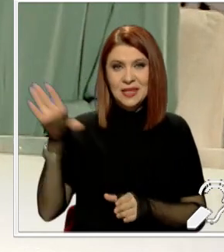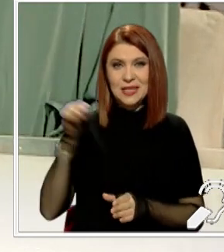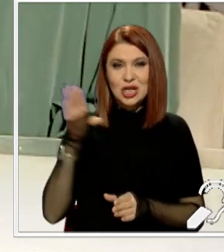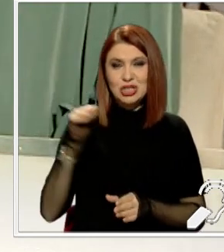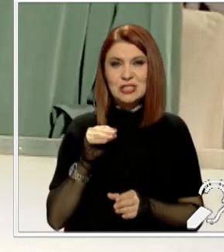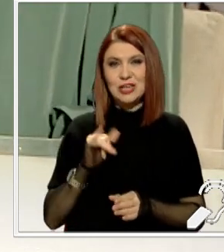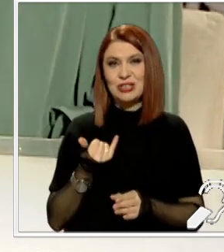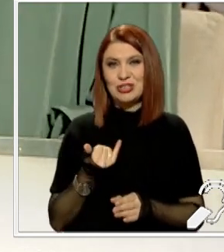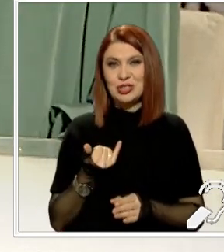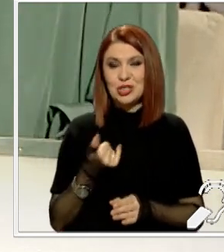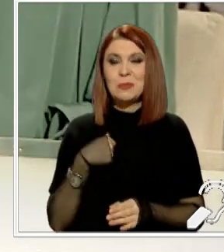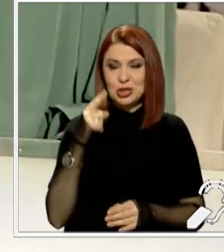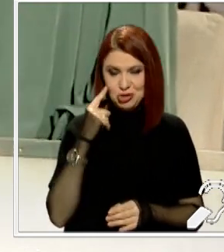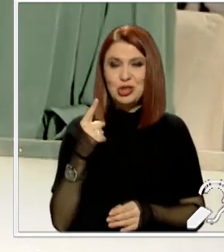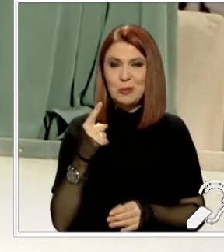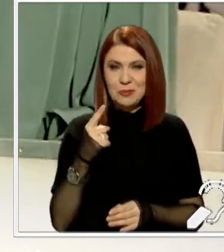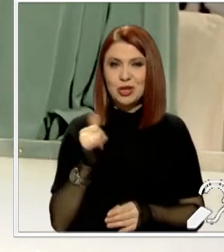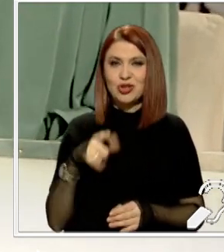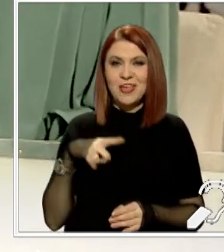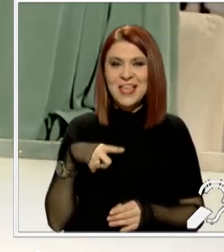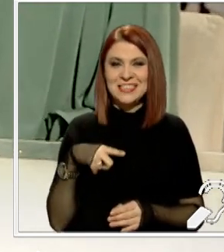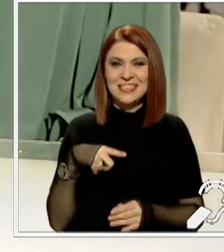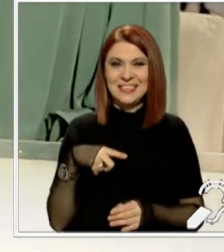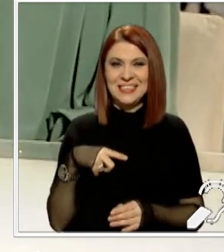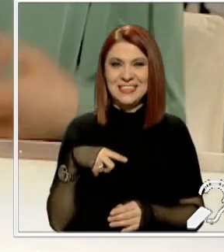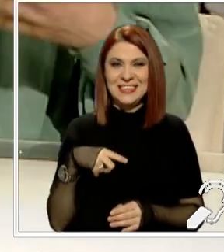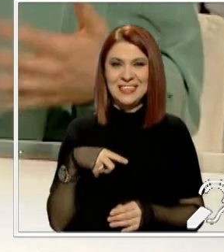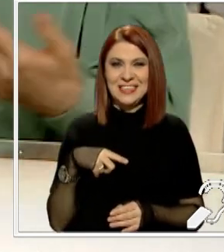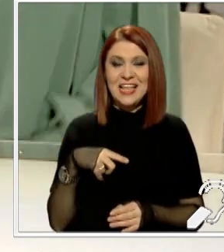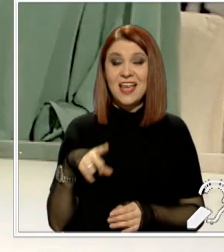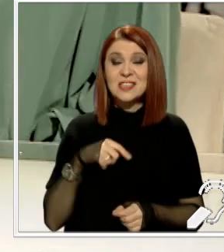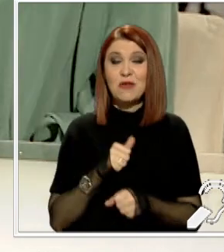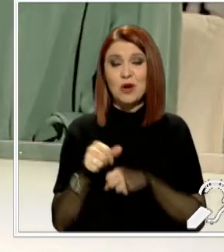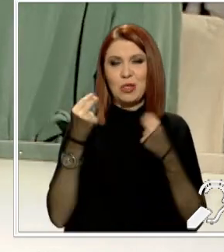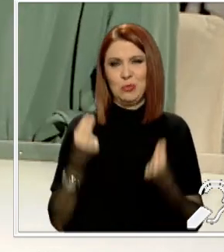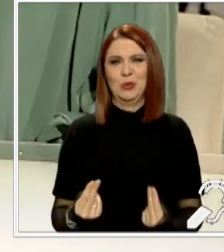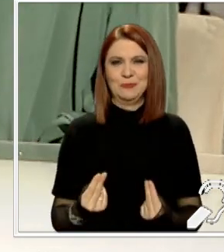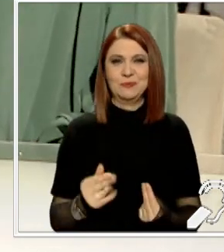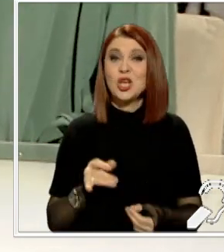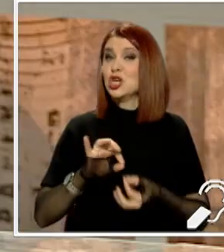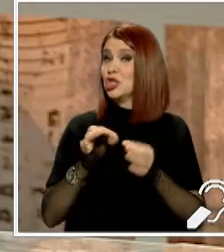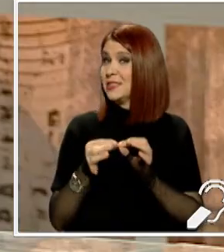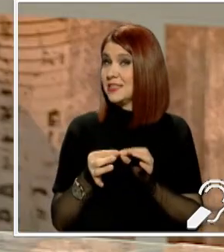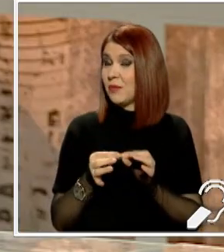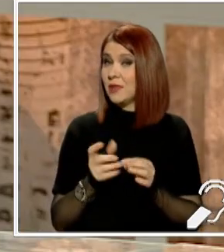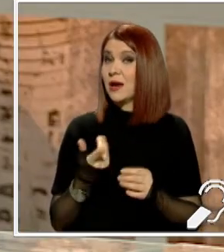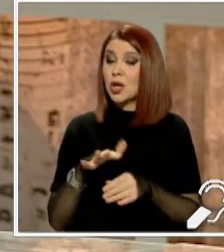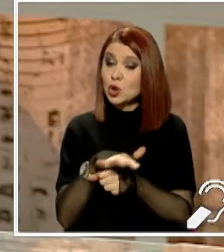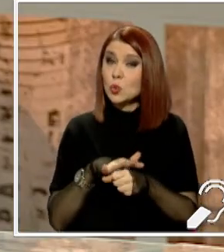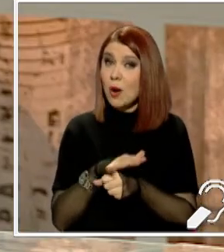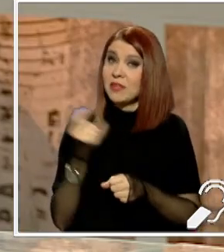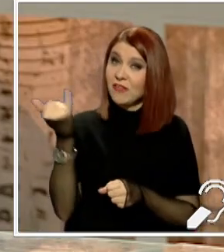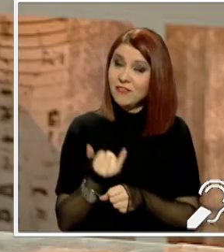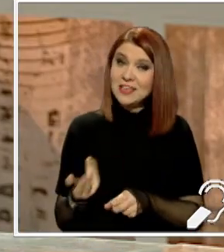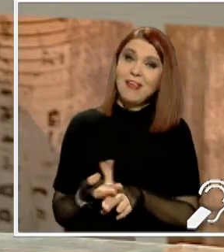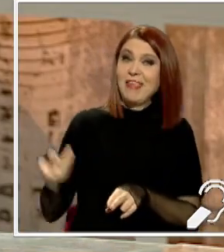înregistrările și știm, de fapt, ce este, că este foarte bun. Și înseamnă că spre toamnă veți veni